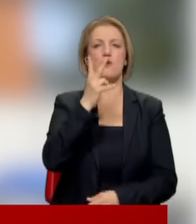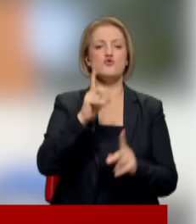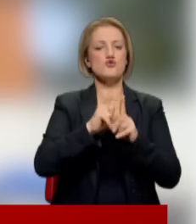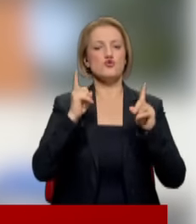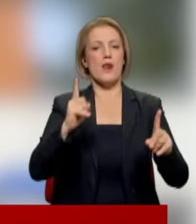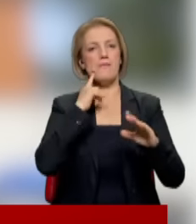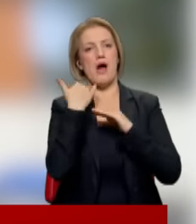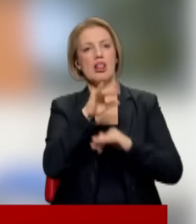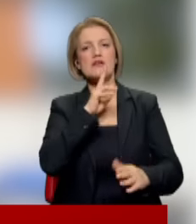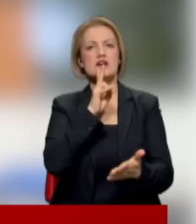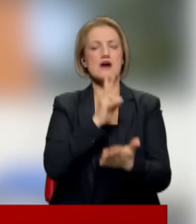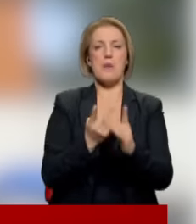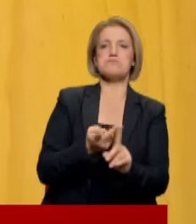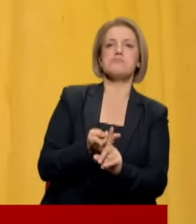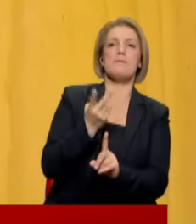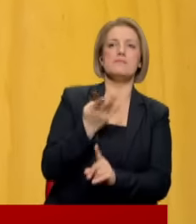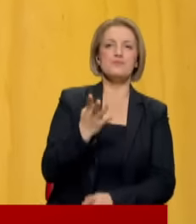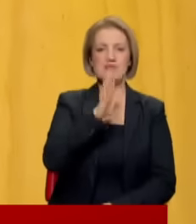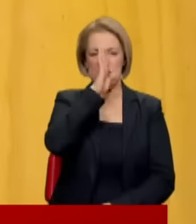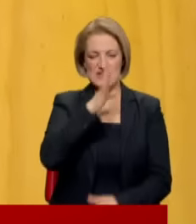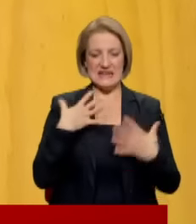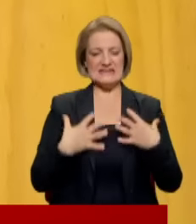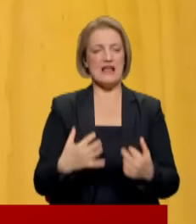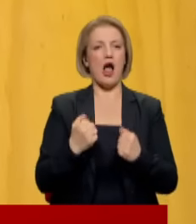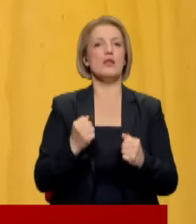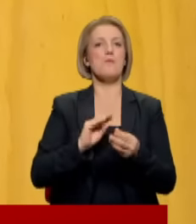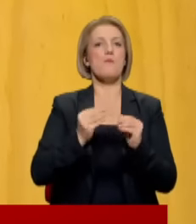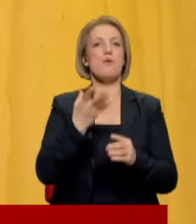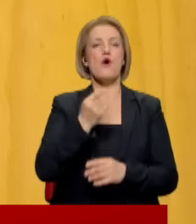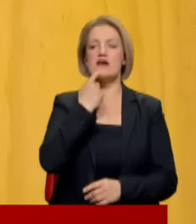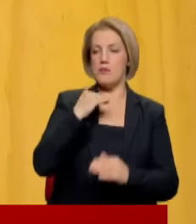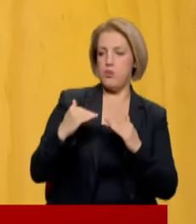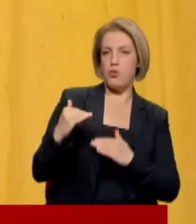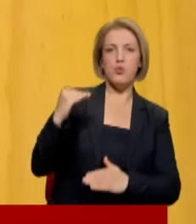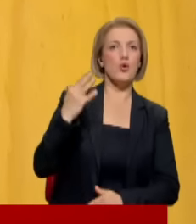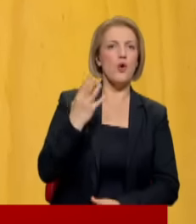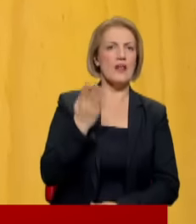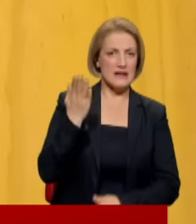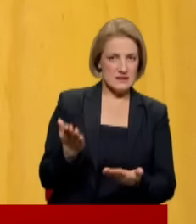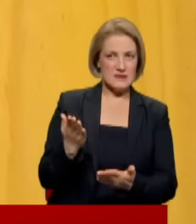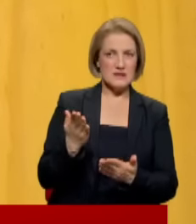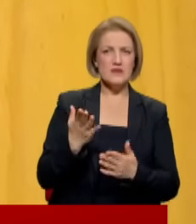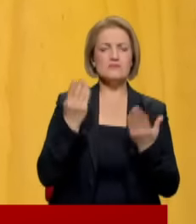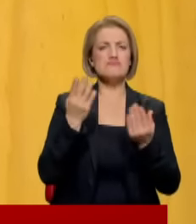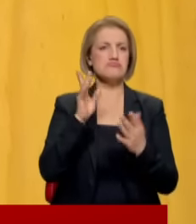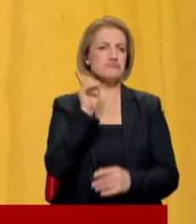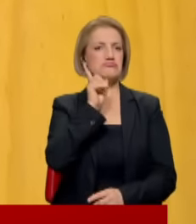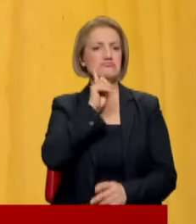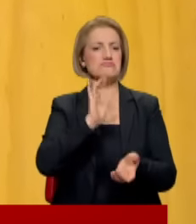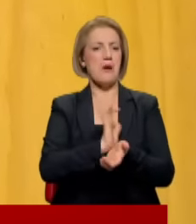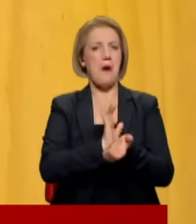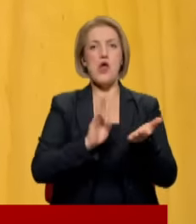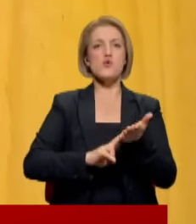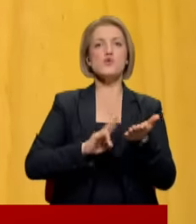dönemdir halkın iradesini gasp etmekte ciddi sağlık sorunları olan yaşı Kemale ermiş bulunan ve köklü bir aileye